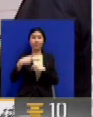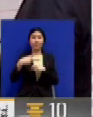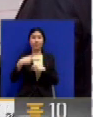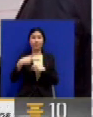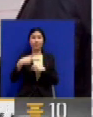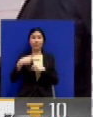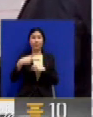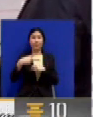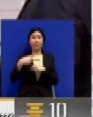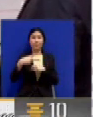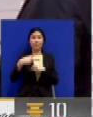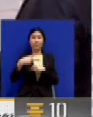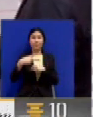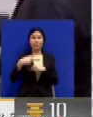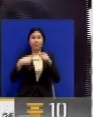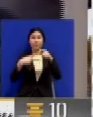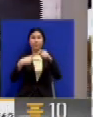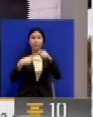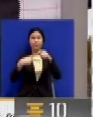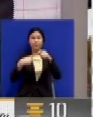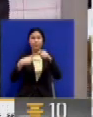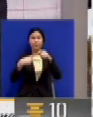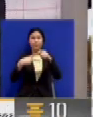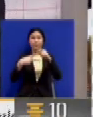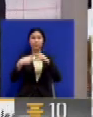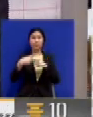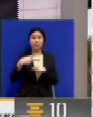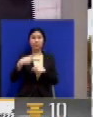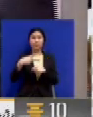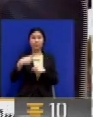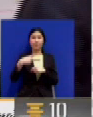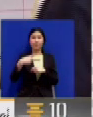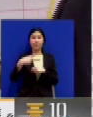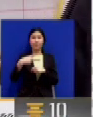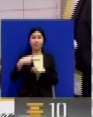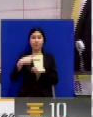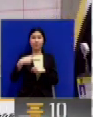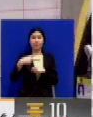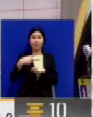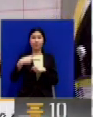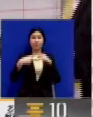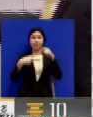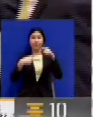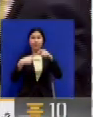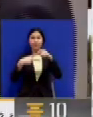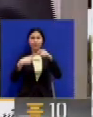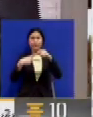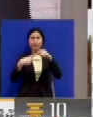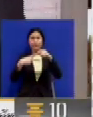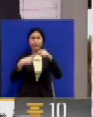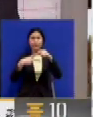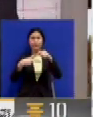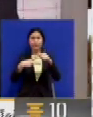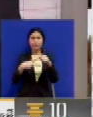เกินครึ่งแล้วนะ ค่ะ แต่ว่ายังไม่ถึง367ที่ว่าต้องการต้องใส่เสียงแต่ว่ามันมีเขาบอกว่านักคณิตศาสตร์ไปคำนวณแล้วว่ามันมี